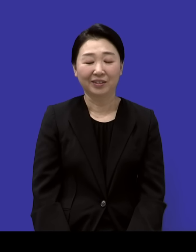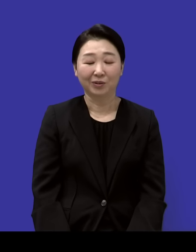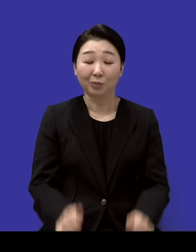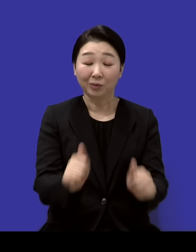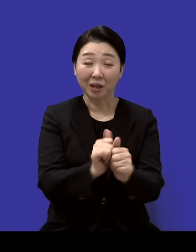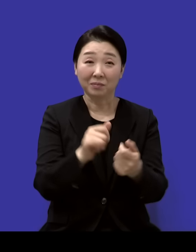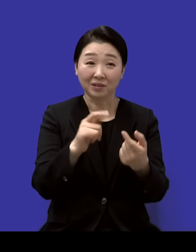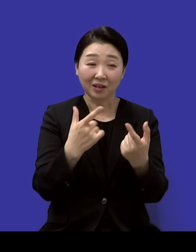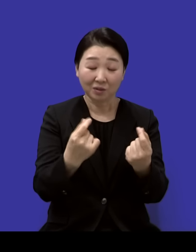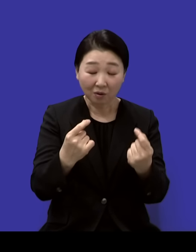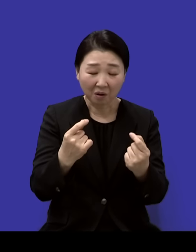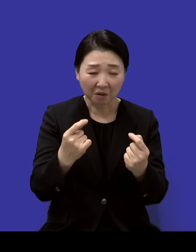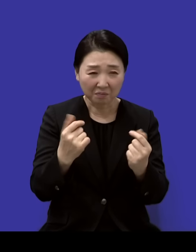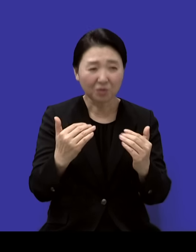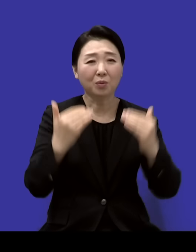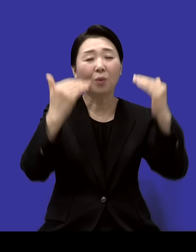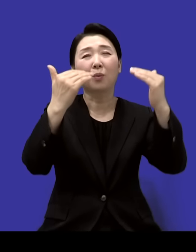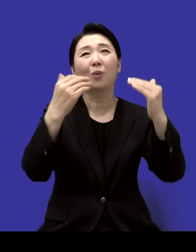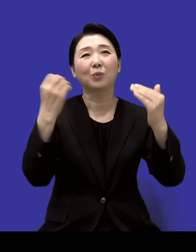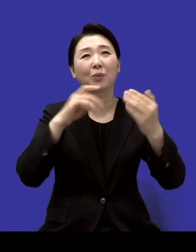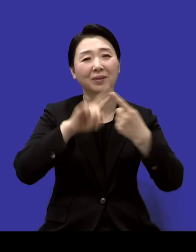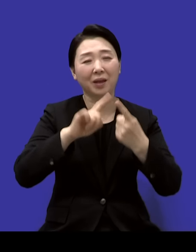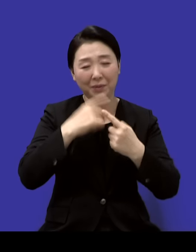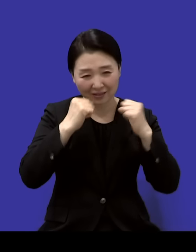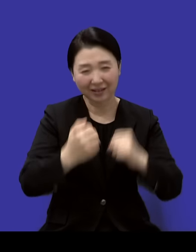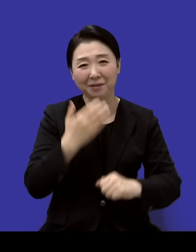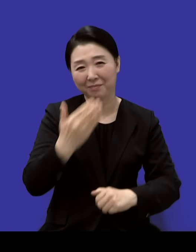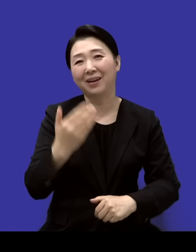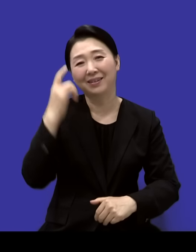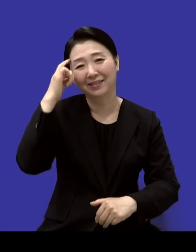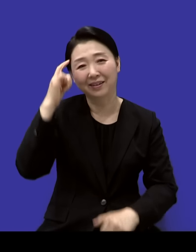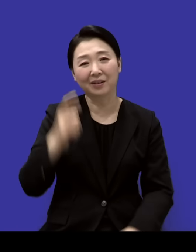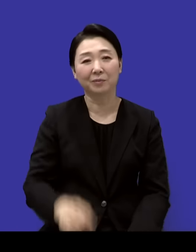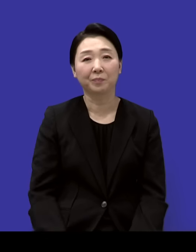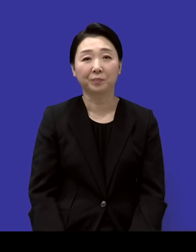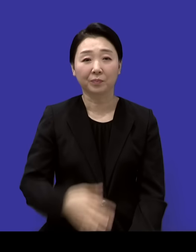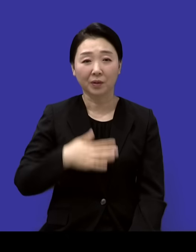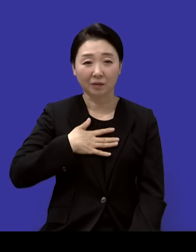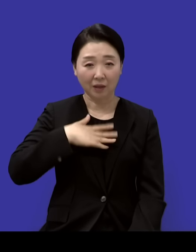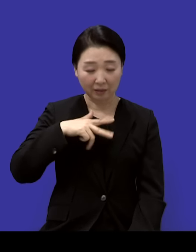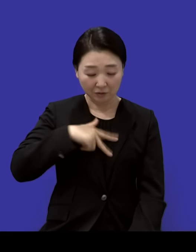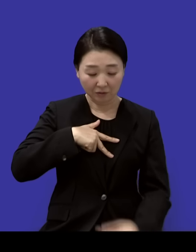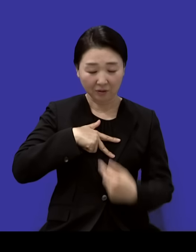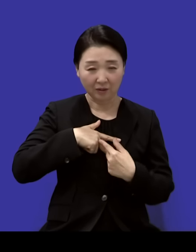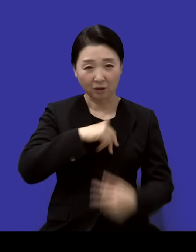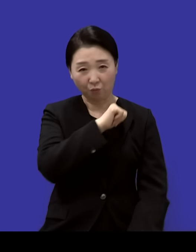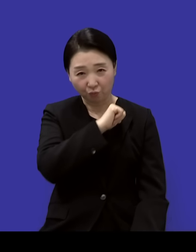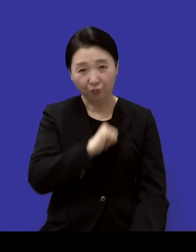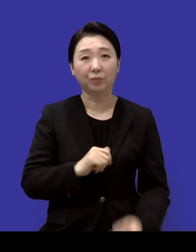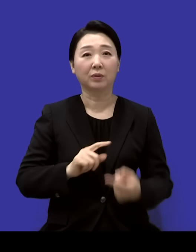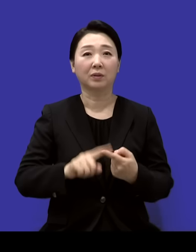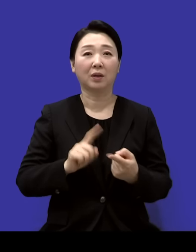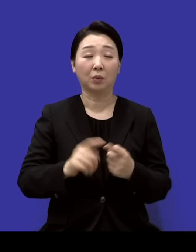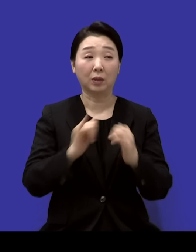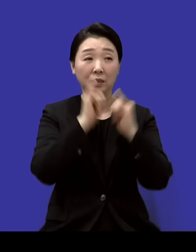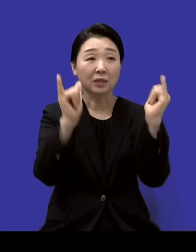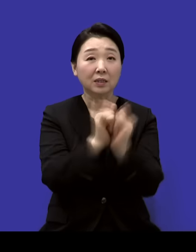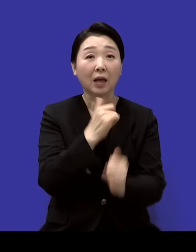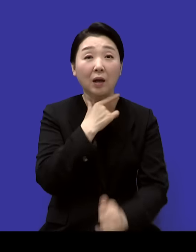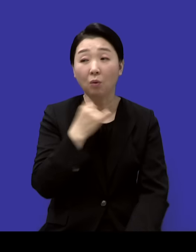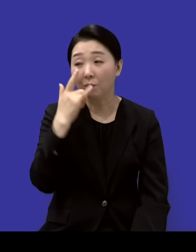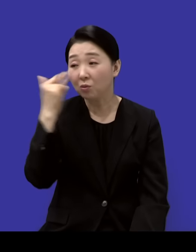여기서 살아남을 수 있다는 생각을 했던 것 같아요. 네. 그렇게 제 정체성과 이런 것들을 다 억누른 채 네. 사회가 원하고